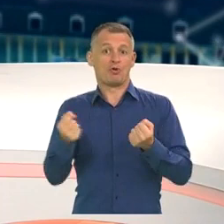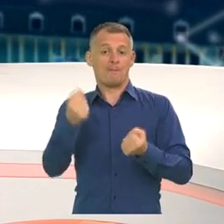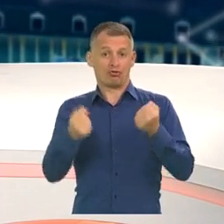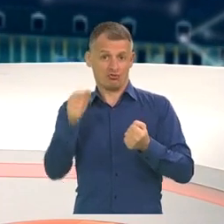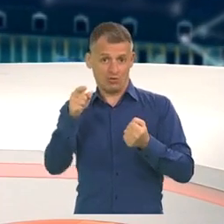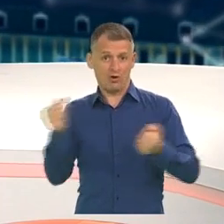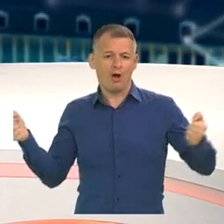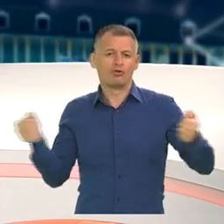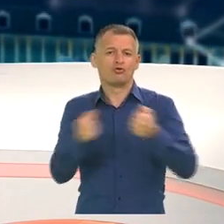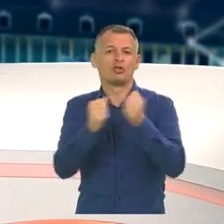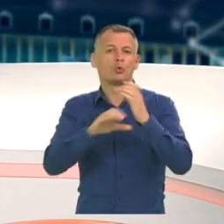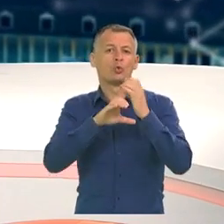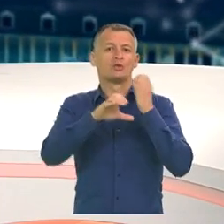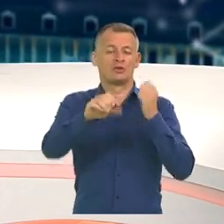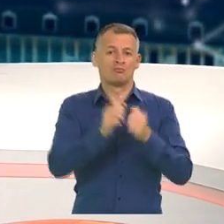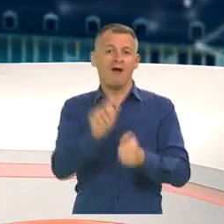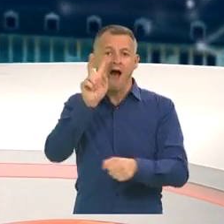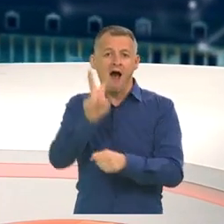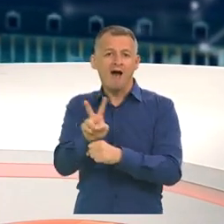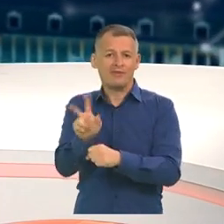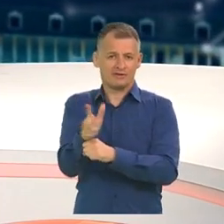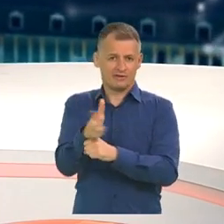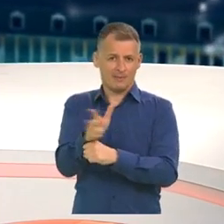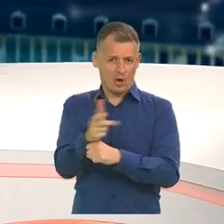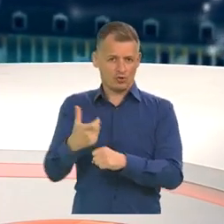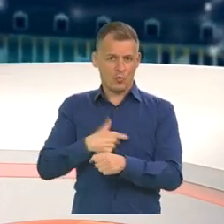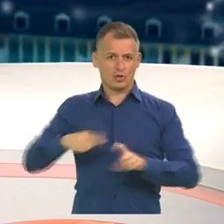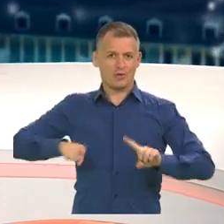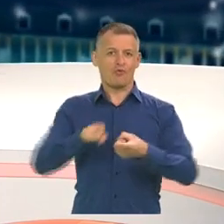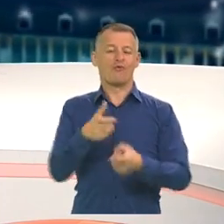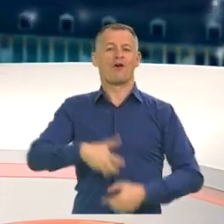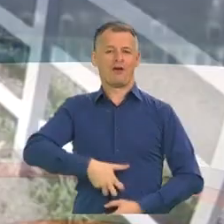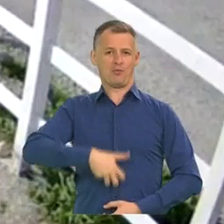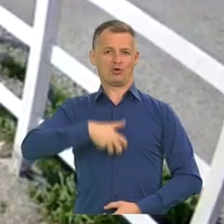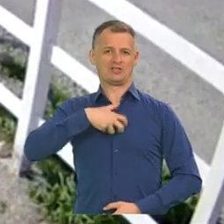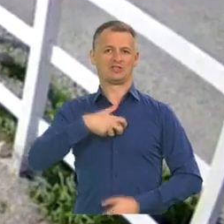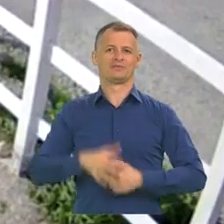s-a izbit de un tir. Vă avertizez, urmează imagini și detalii care vă pot afecta emoțional.